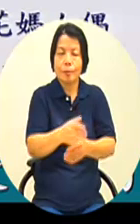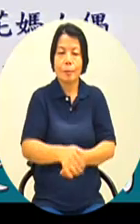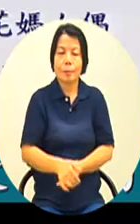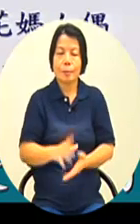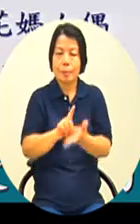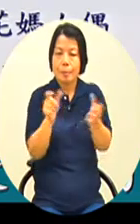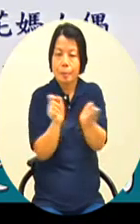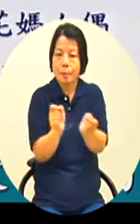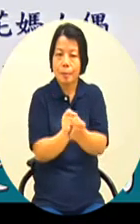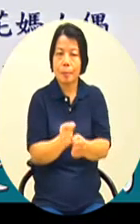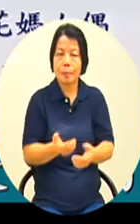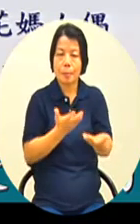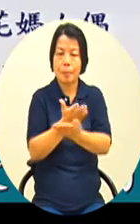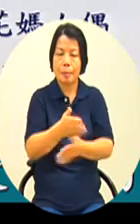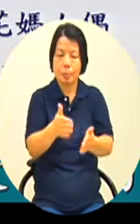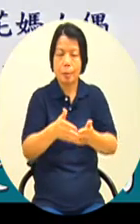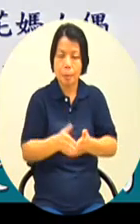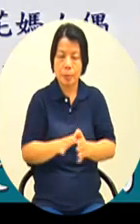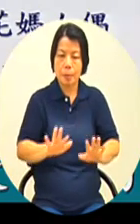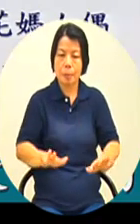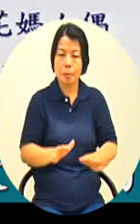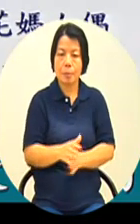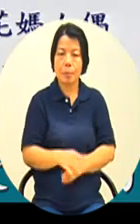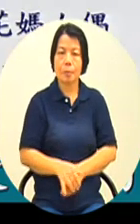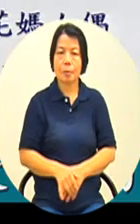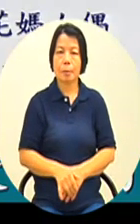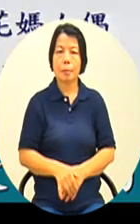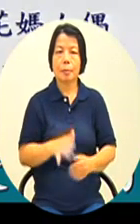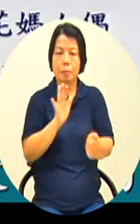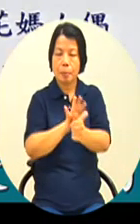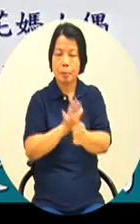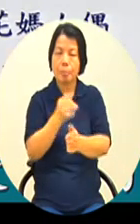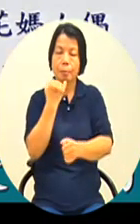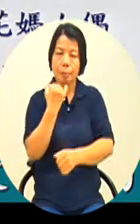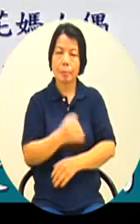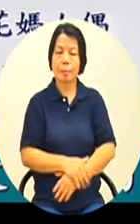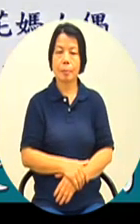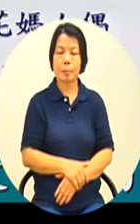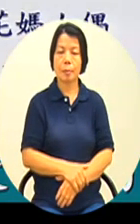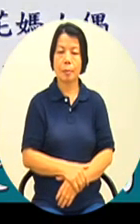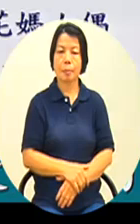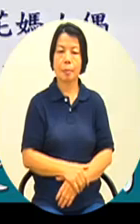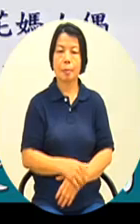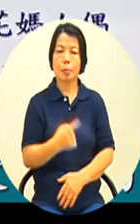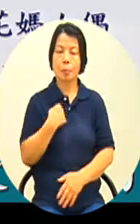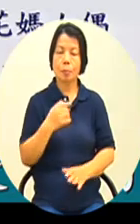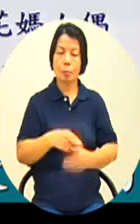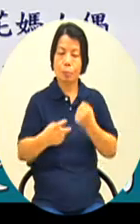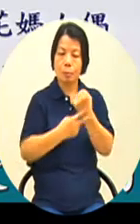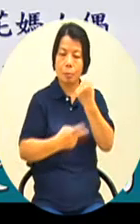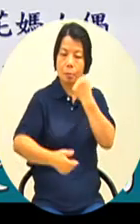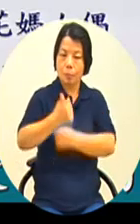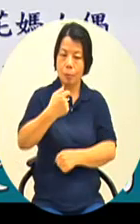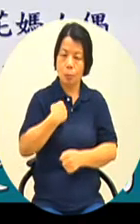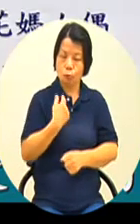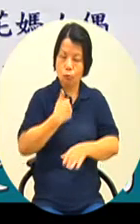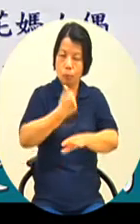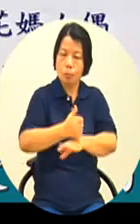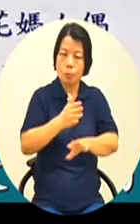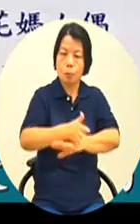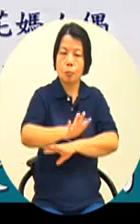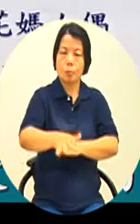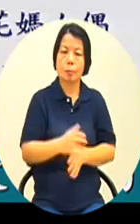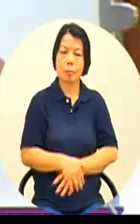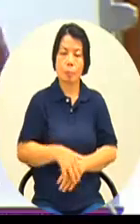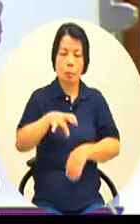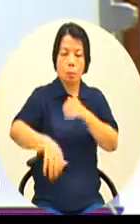安尼先度过一下难关呢，可以啊。那会袂？我会当过里长啊。那局长出面讲